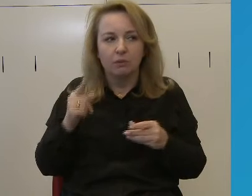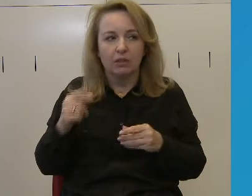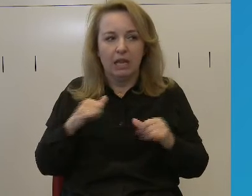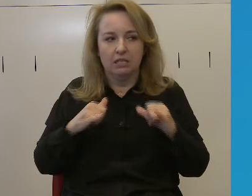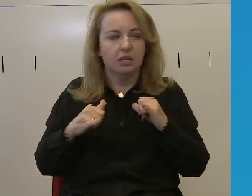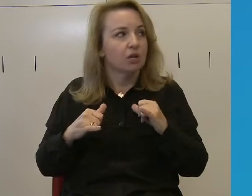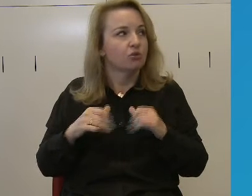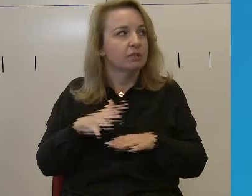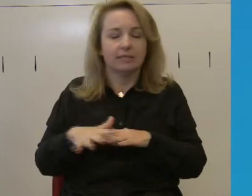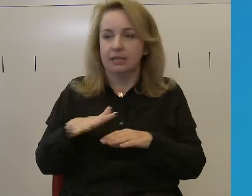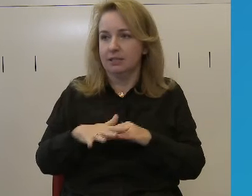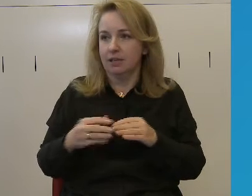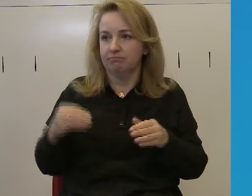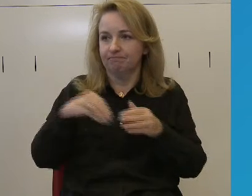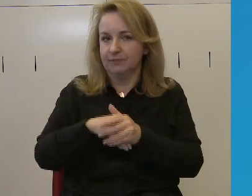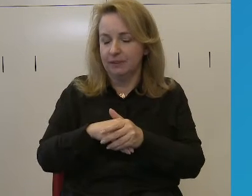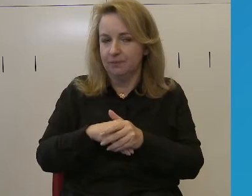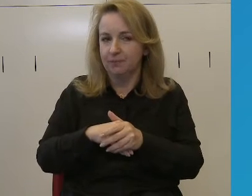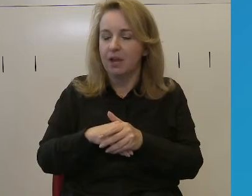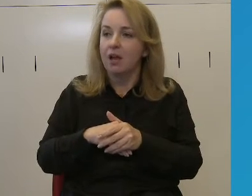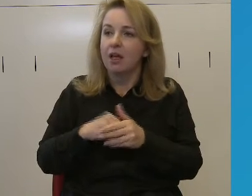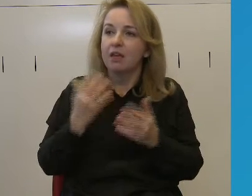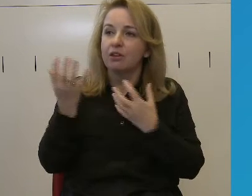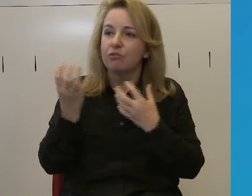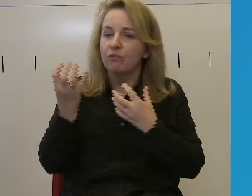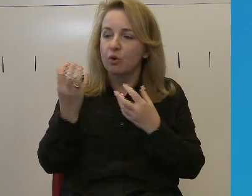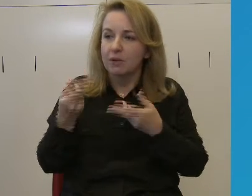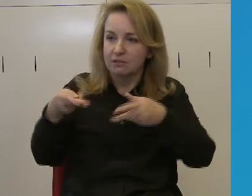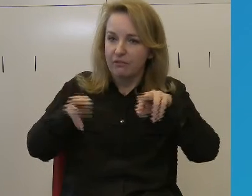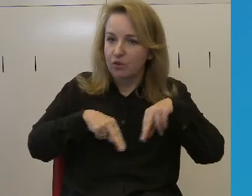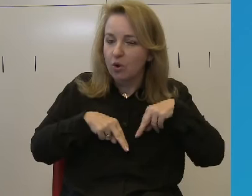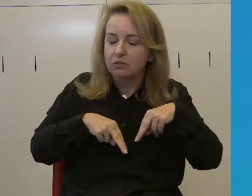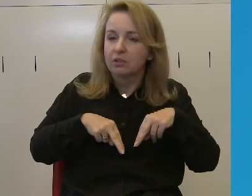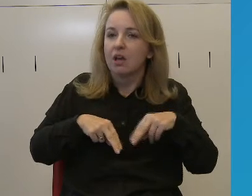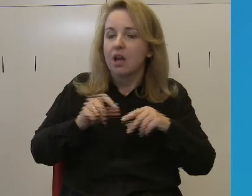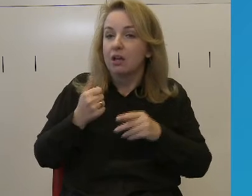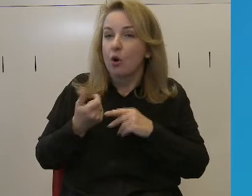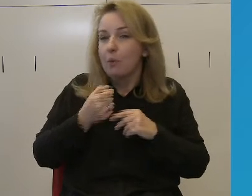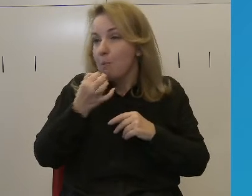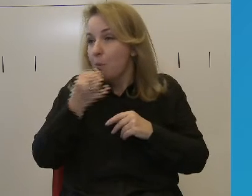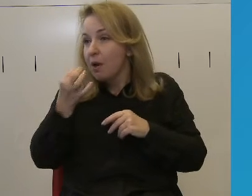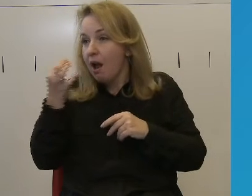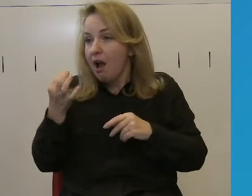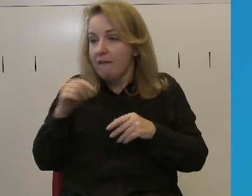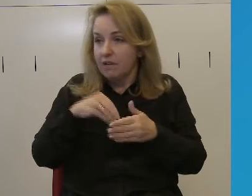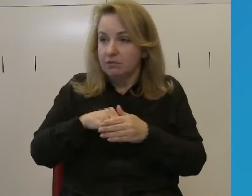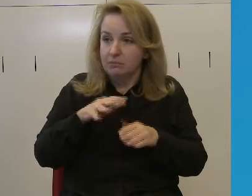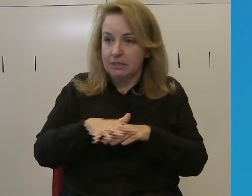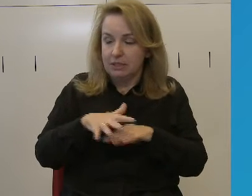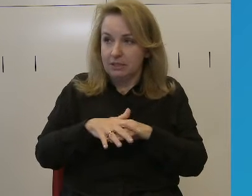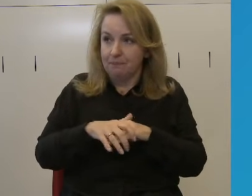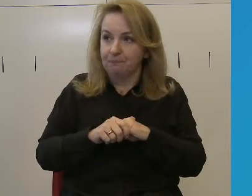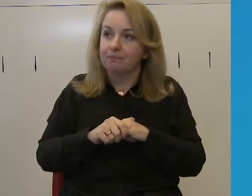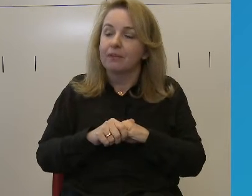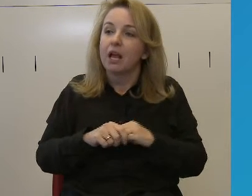tych systemów, by uzyskać informację zwrotną i dążyć do zoptymalizowania tych systemów. Smart